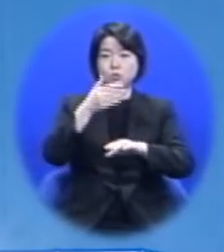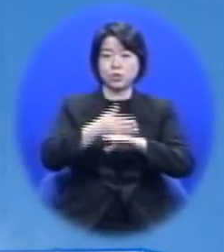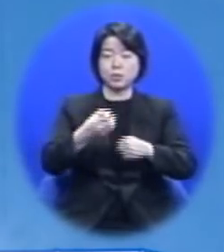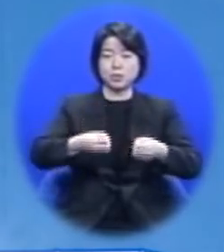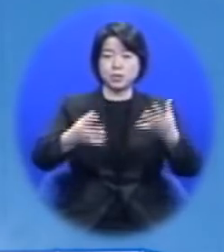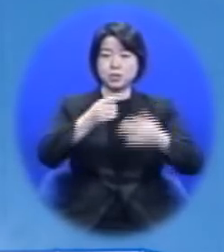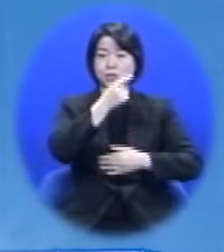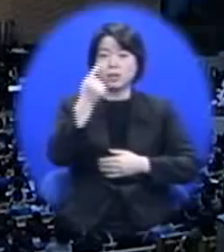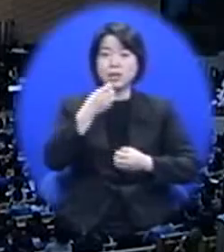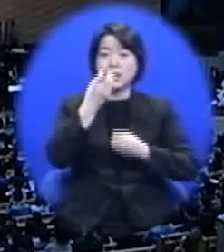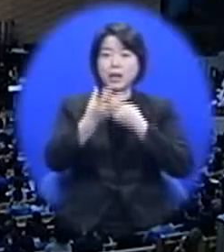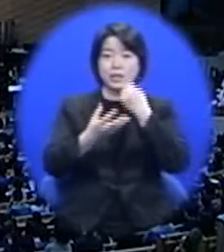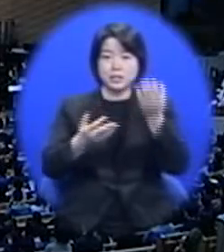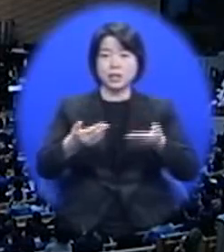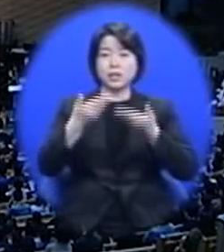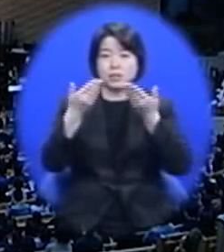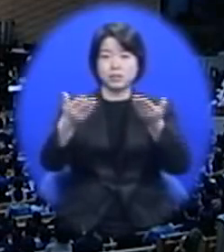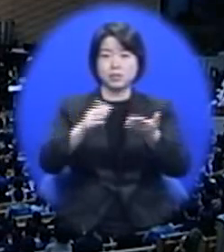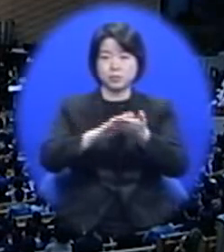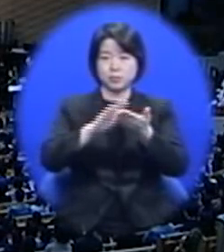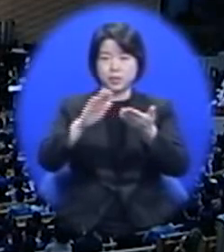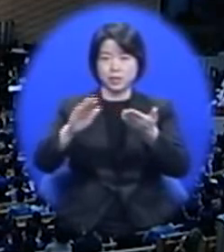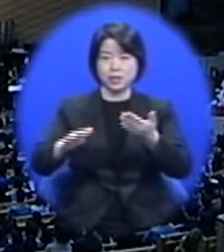해 주시겠습니다.